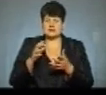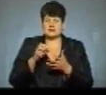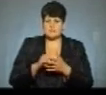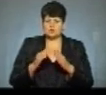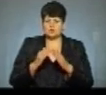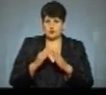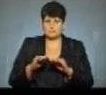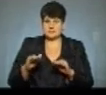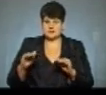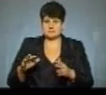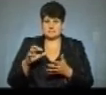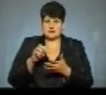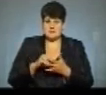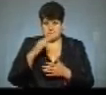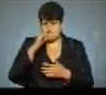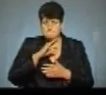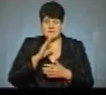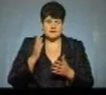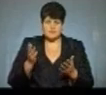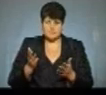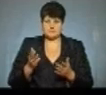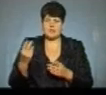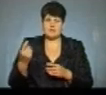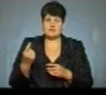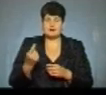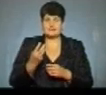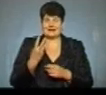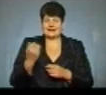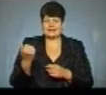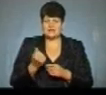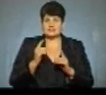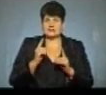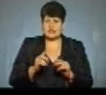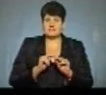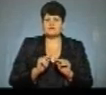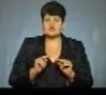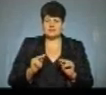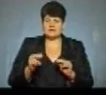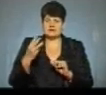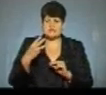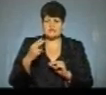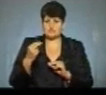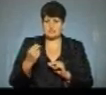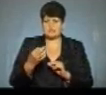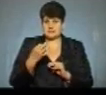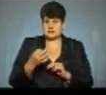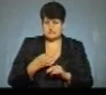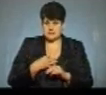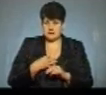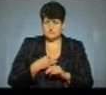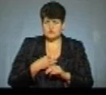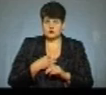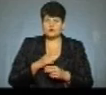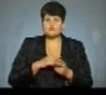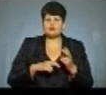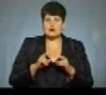в школі займалися з дітьми, батьки суто. Перших 3 тижні то навіть вчителі нам, як 30-го числа, сказали, що нам треба